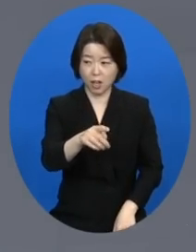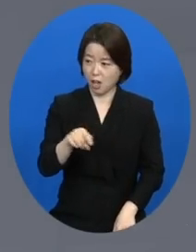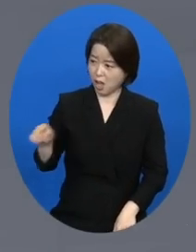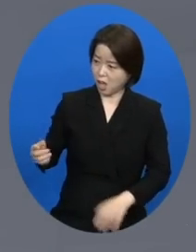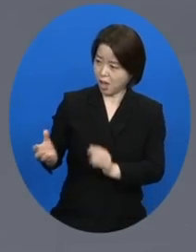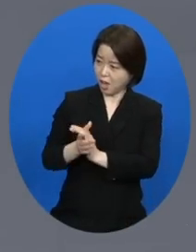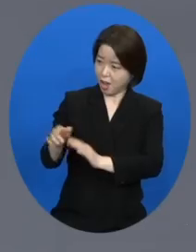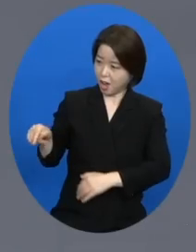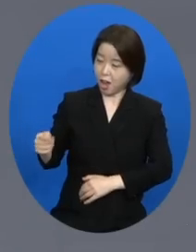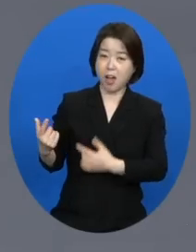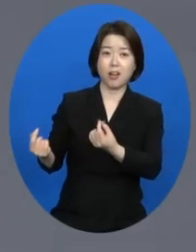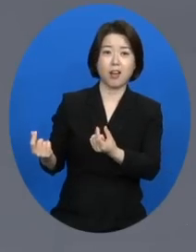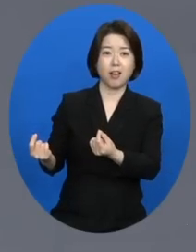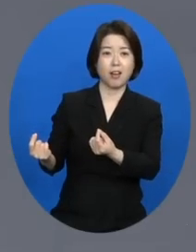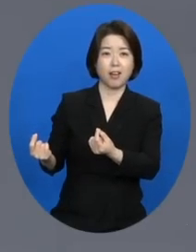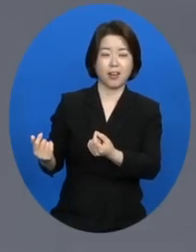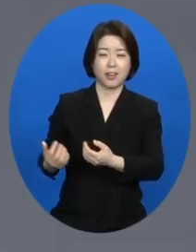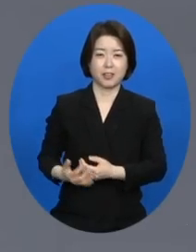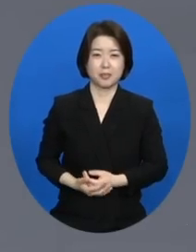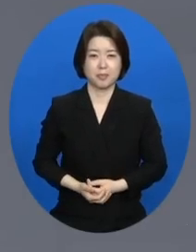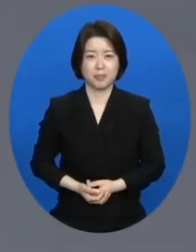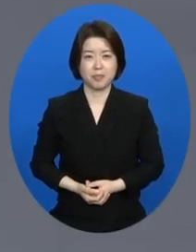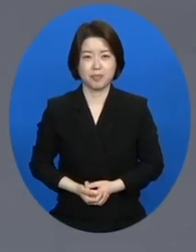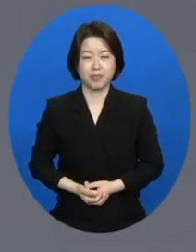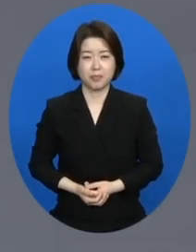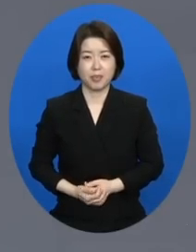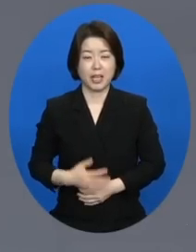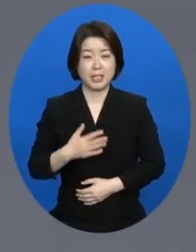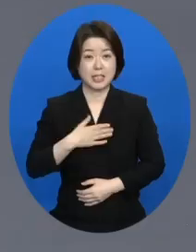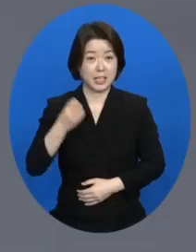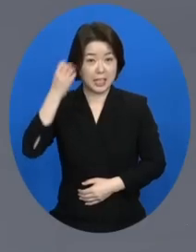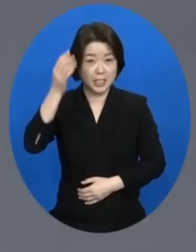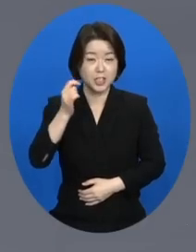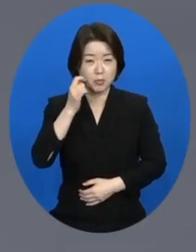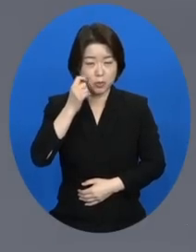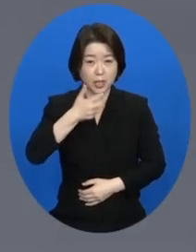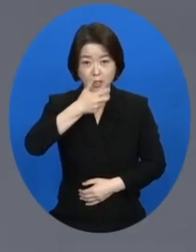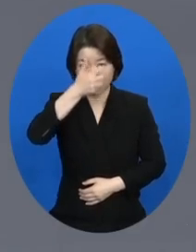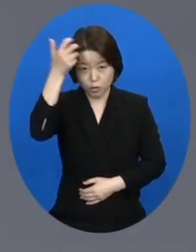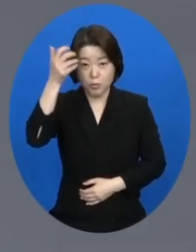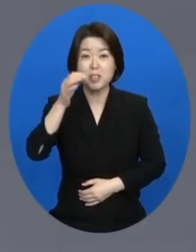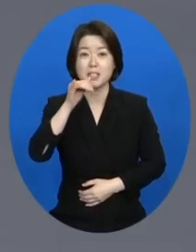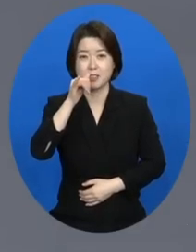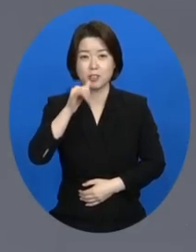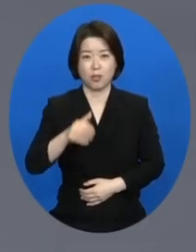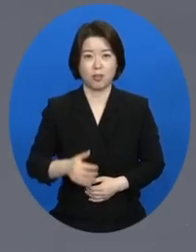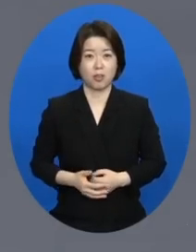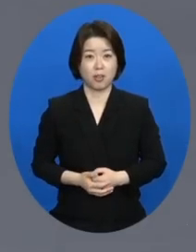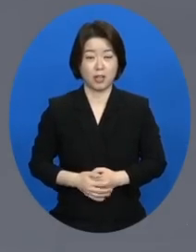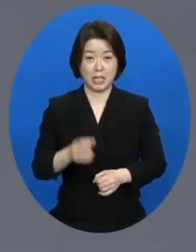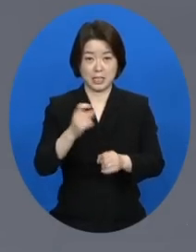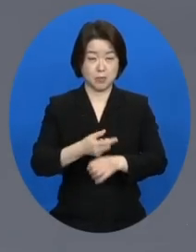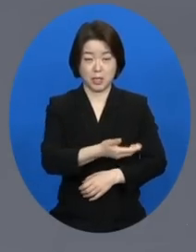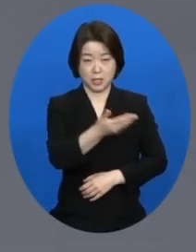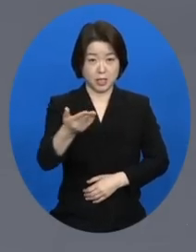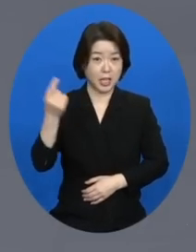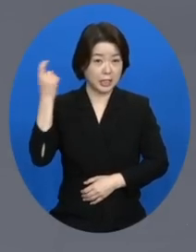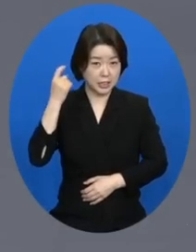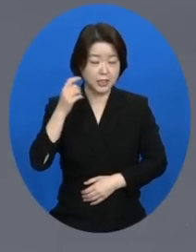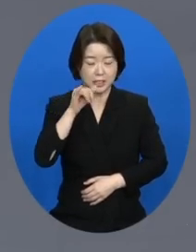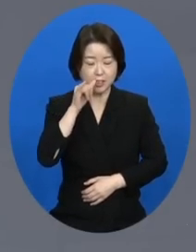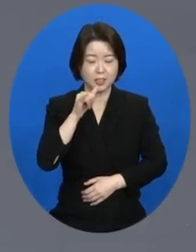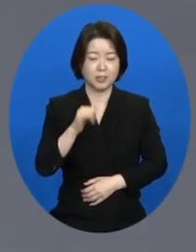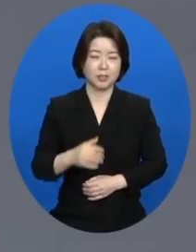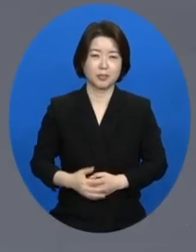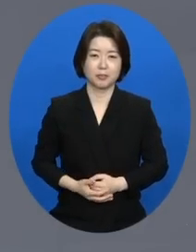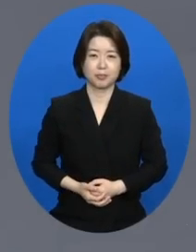같은 사람과 같은 사람이다. 제게 또 잊을 수 없는 꿈은 이미 뭐 들으신 분들 많이